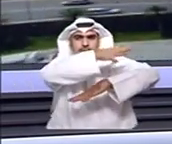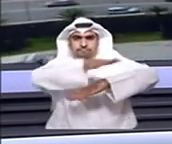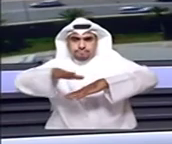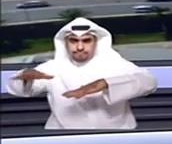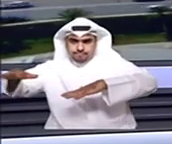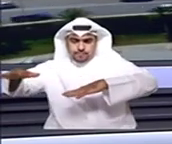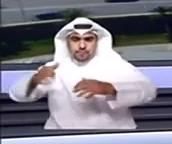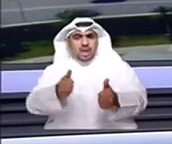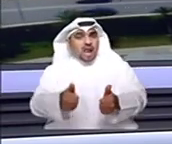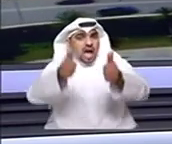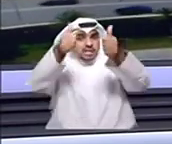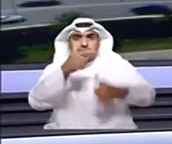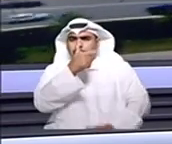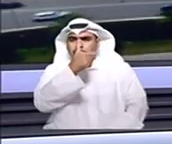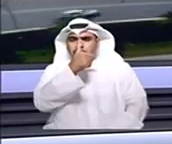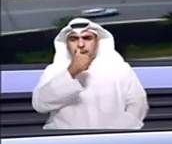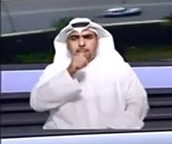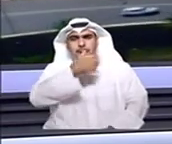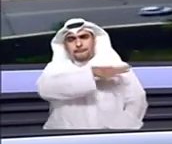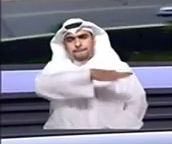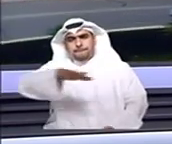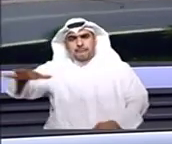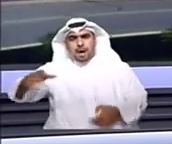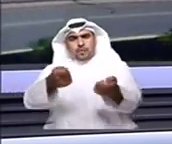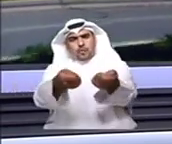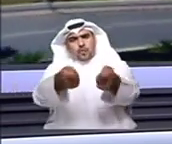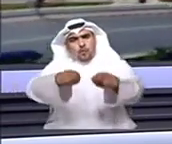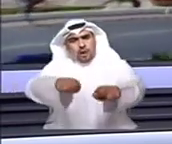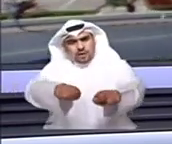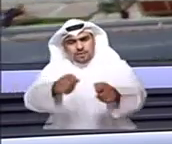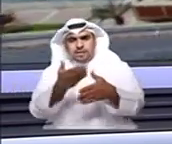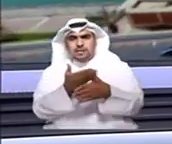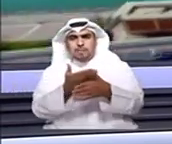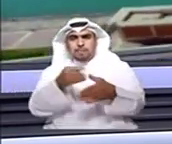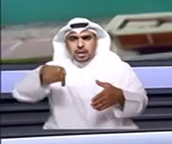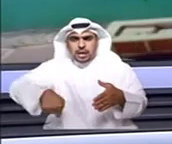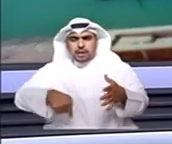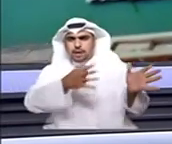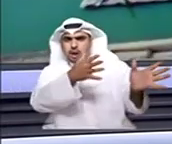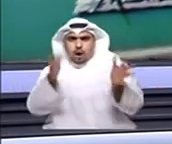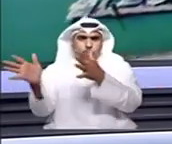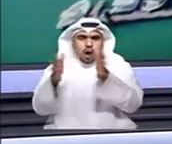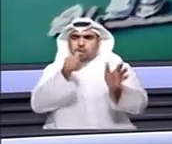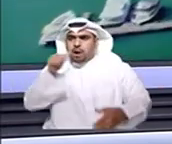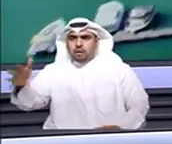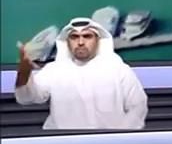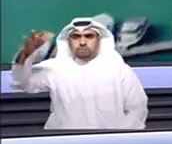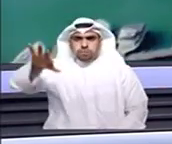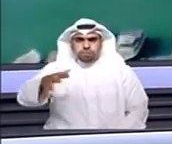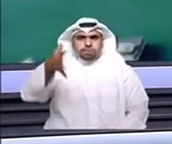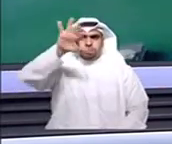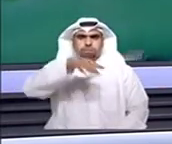بحري، وحالة البحر راح تكون خفيفة لو معتدل الموج يعلو أحيانا وارتفاع الموج من 2 إلى 6 أقدام. المد الأول إن شاء الله في الساعة